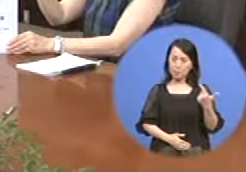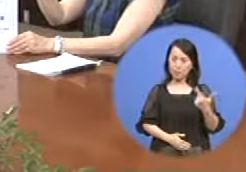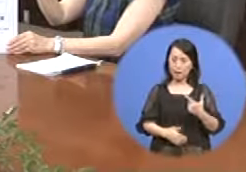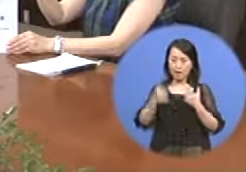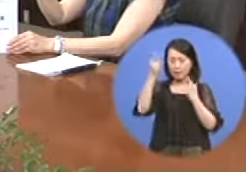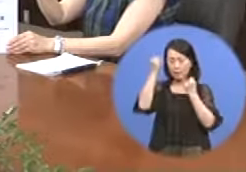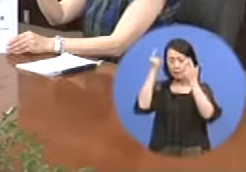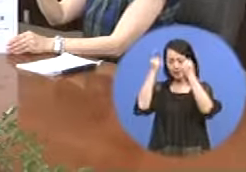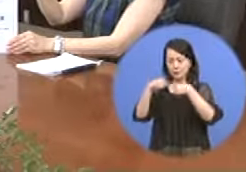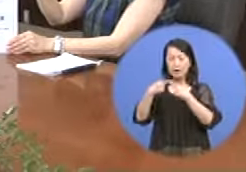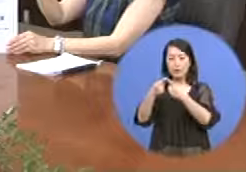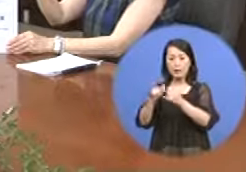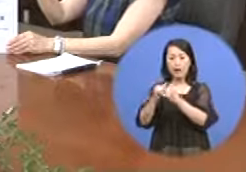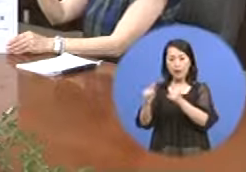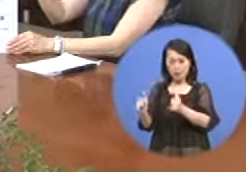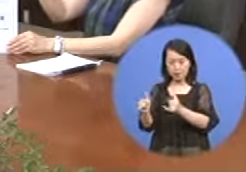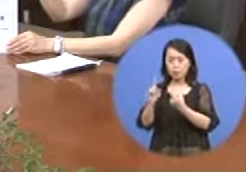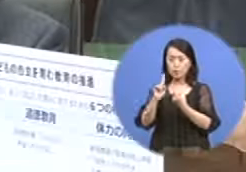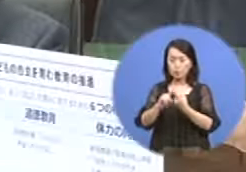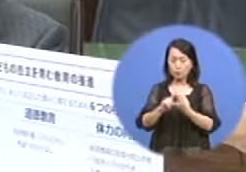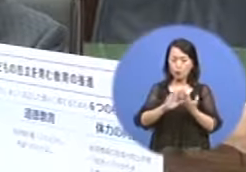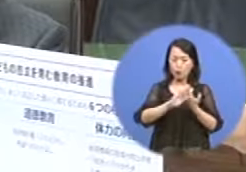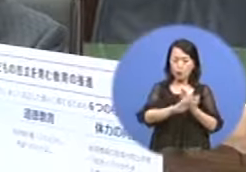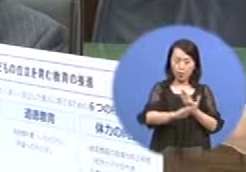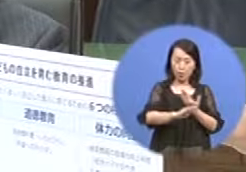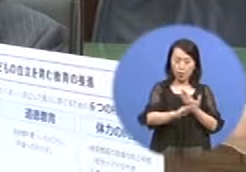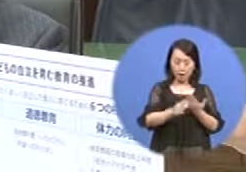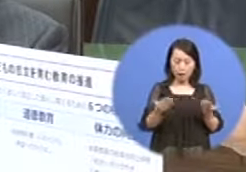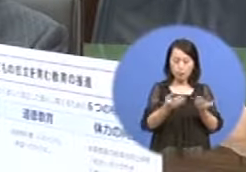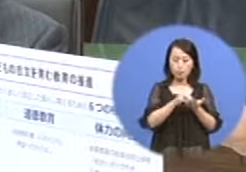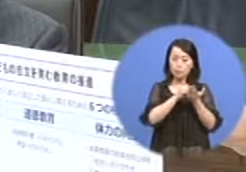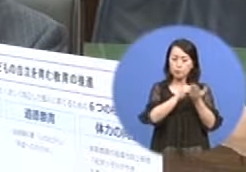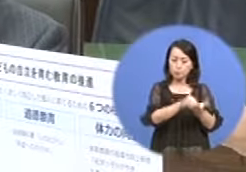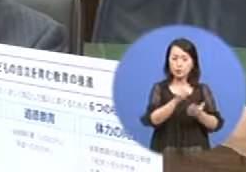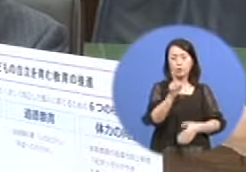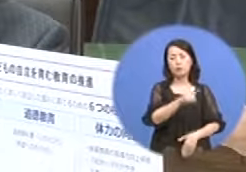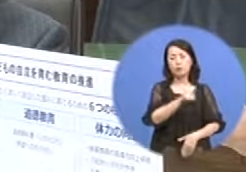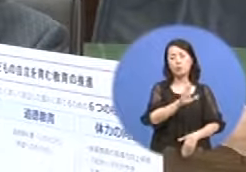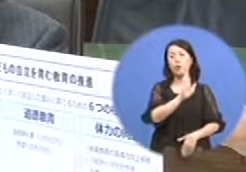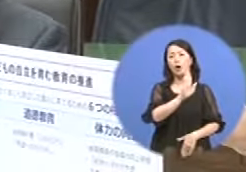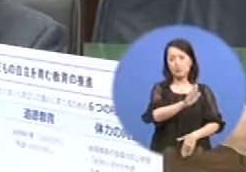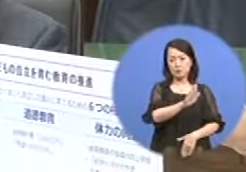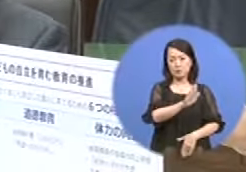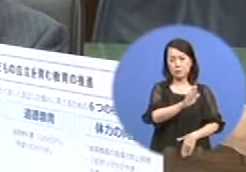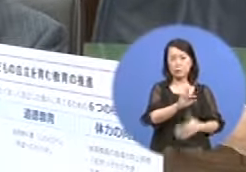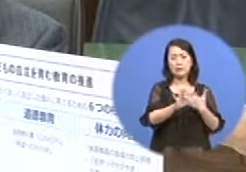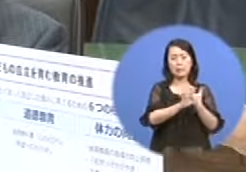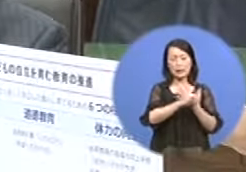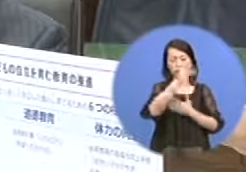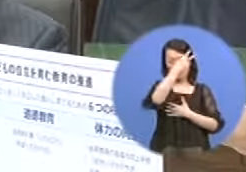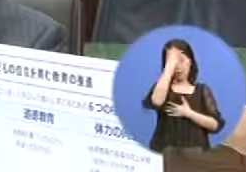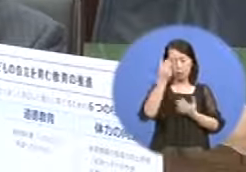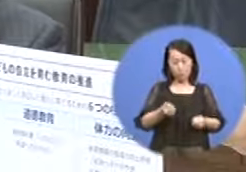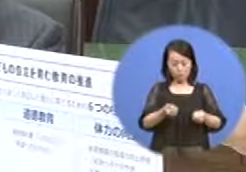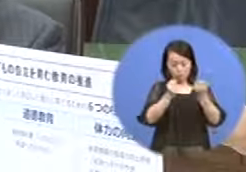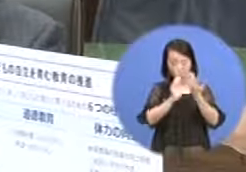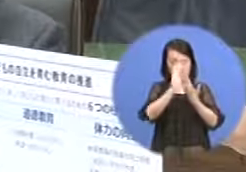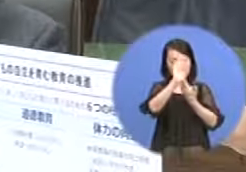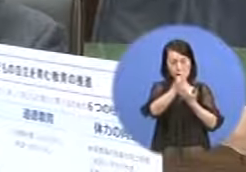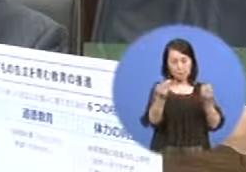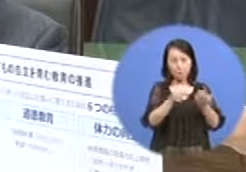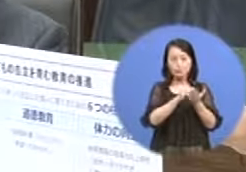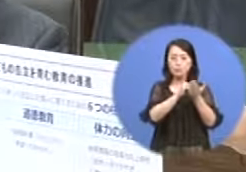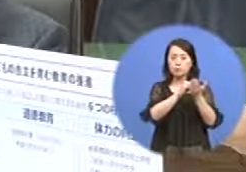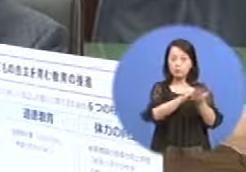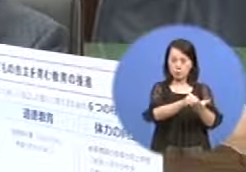大学に行く人は別にして、 はい、 就職する人もいますよね。 はい、 そうすると例えば高校で就職する人なんかを